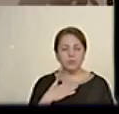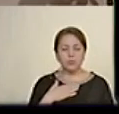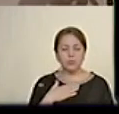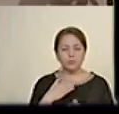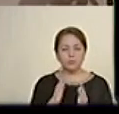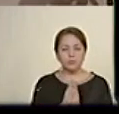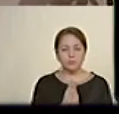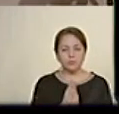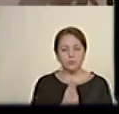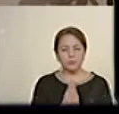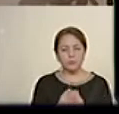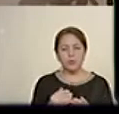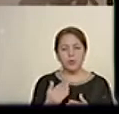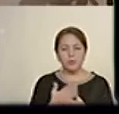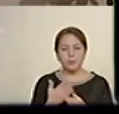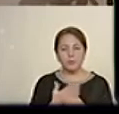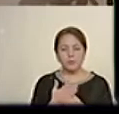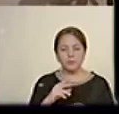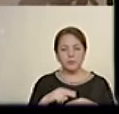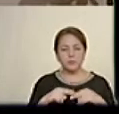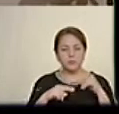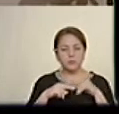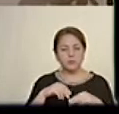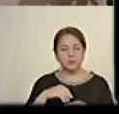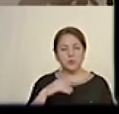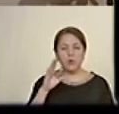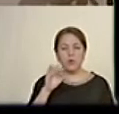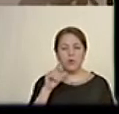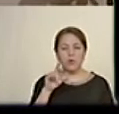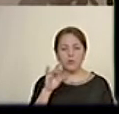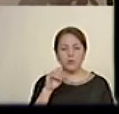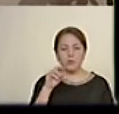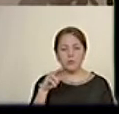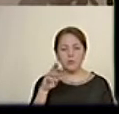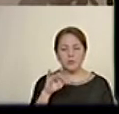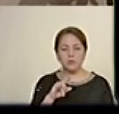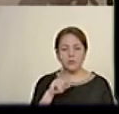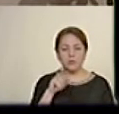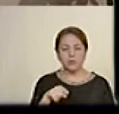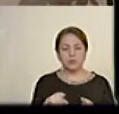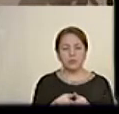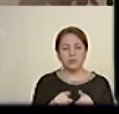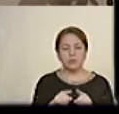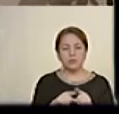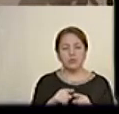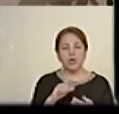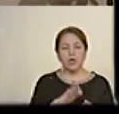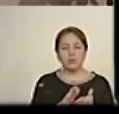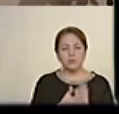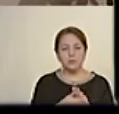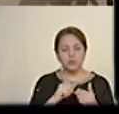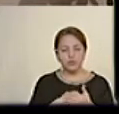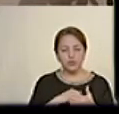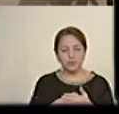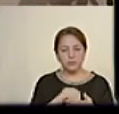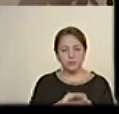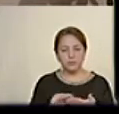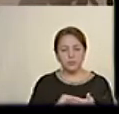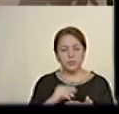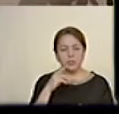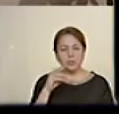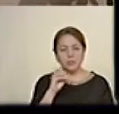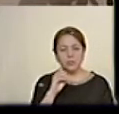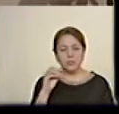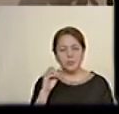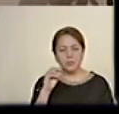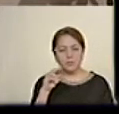в строительстве ограды. Как видим, здесь тоже обстоятельства причины выражено деепричастным